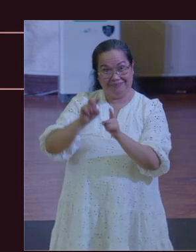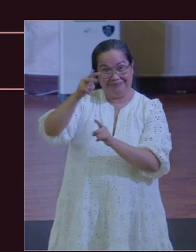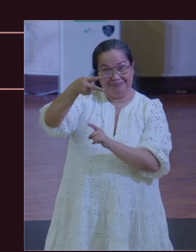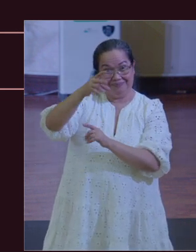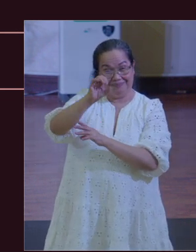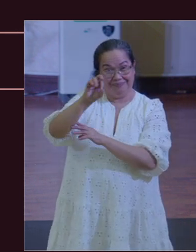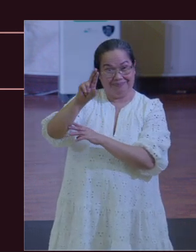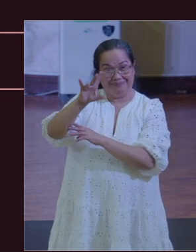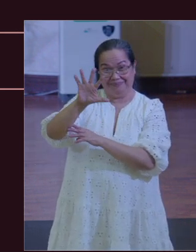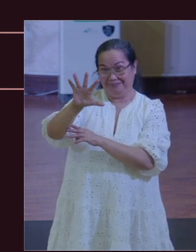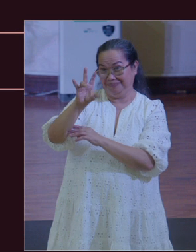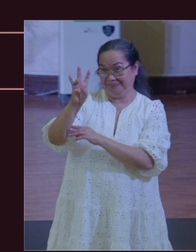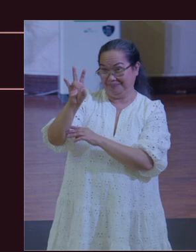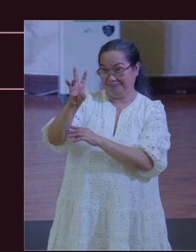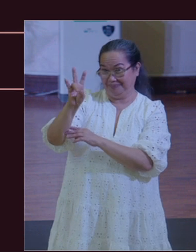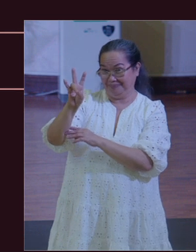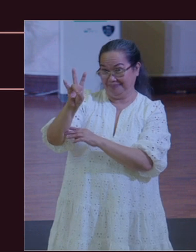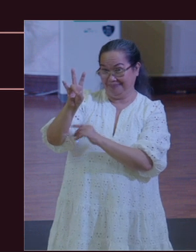Corinthians 5:17?